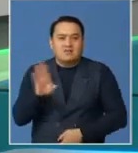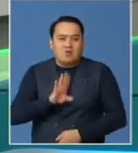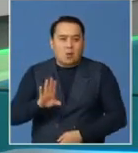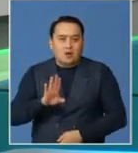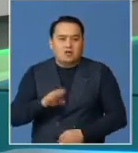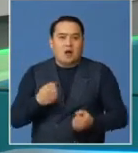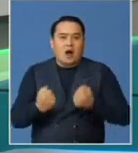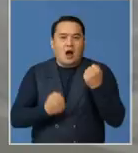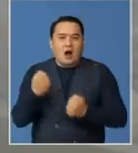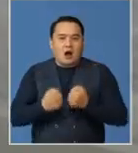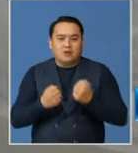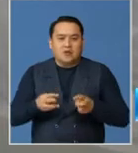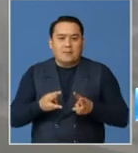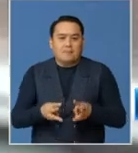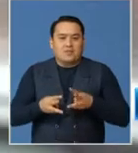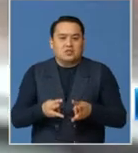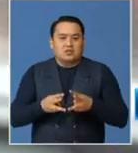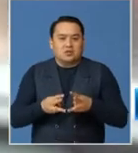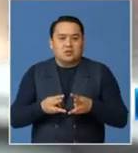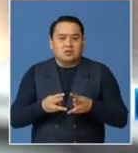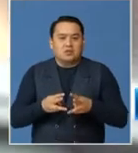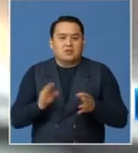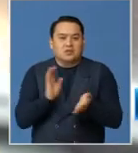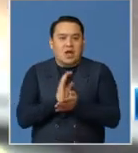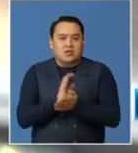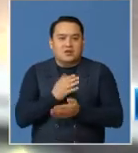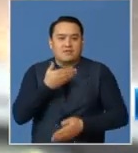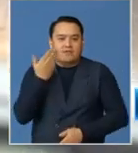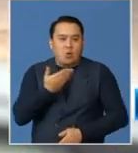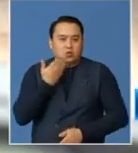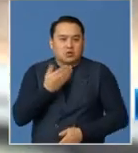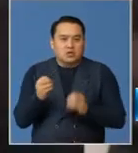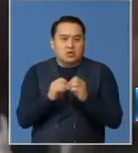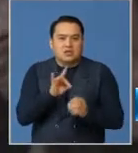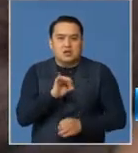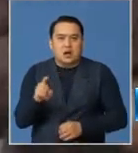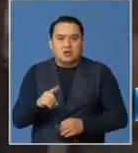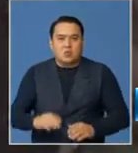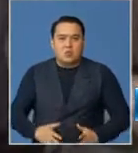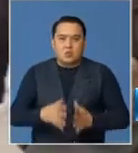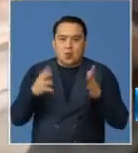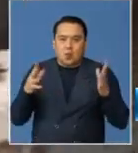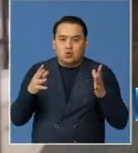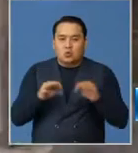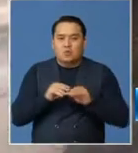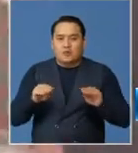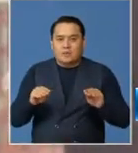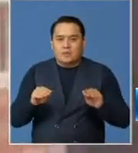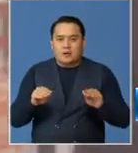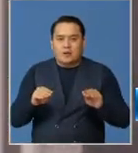Из-за автомобилей и печного отопления концентрация загрязняющих веществ в воздухе в 10 раз превышает здесь допустимые